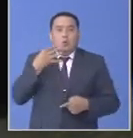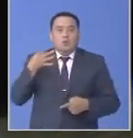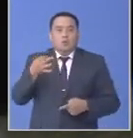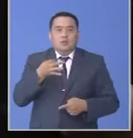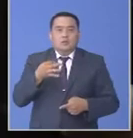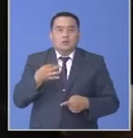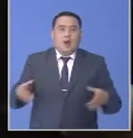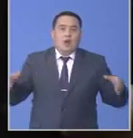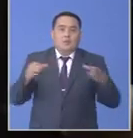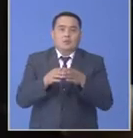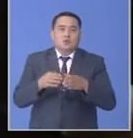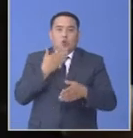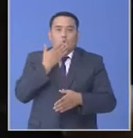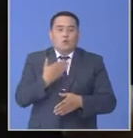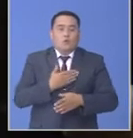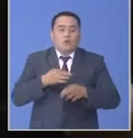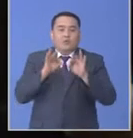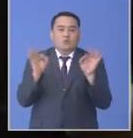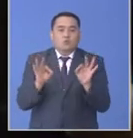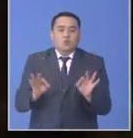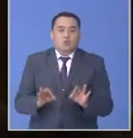всех объединяет одно – любовь к искусству.